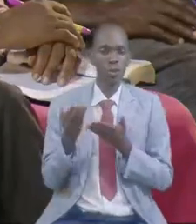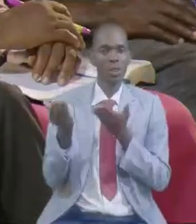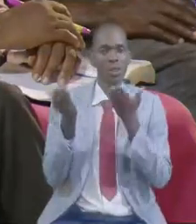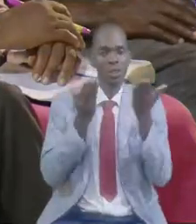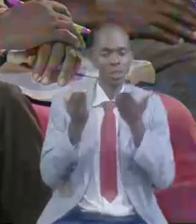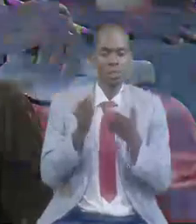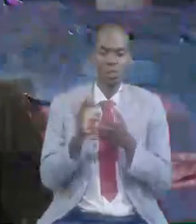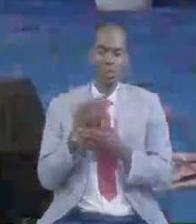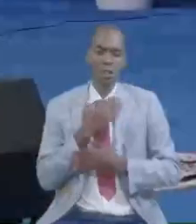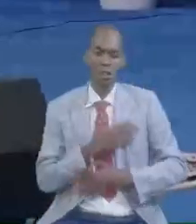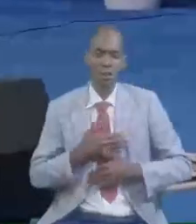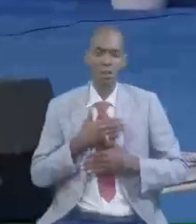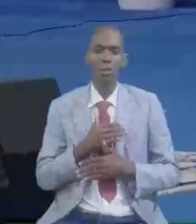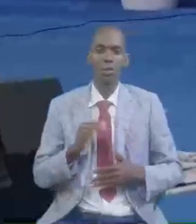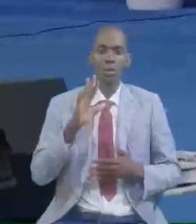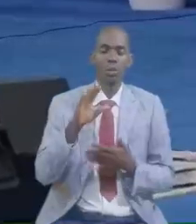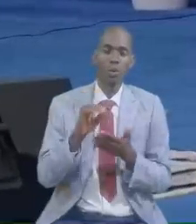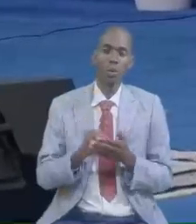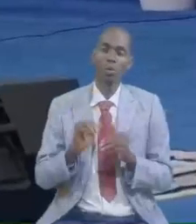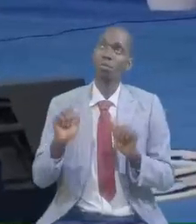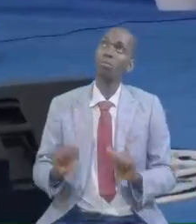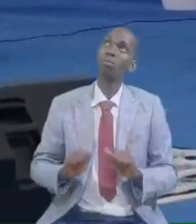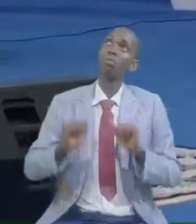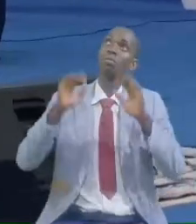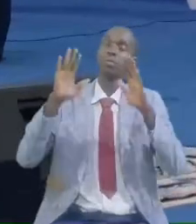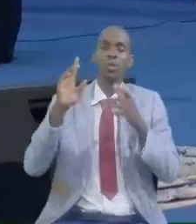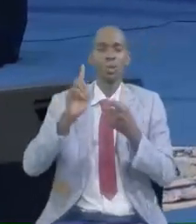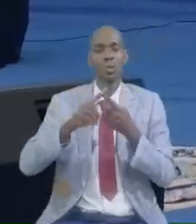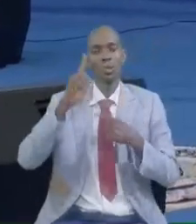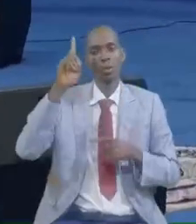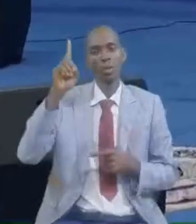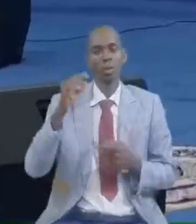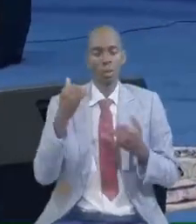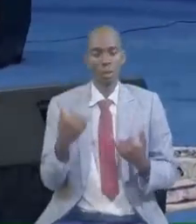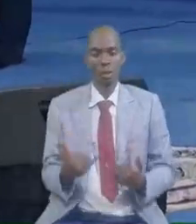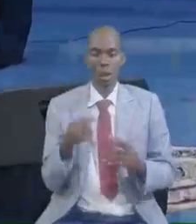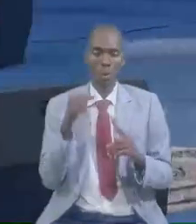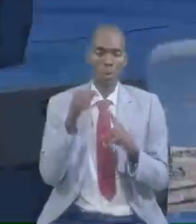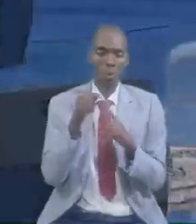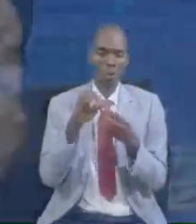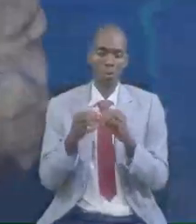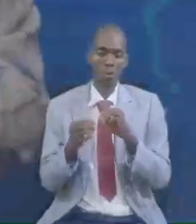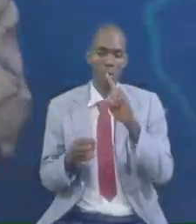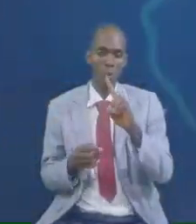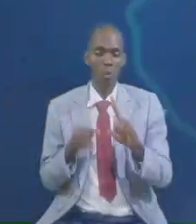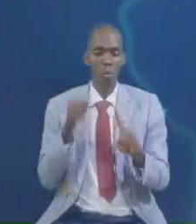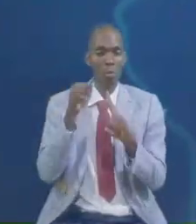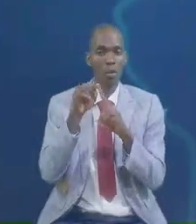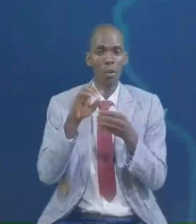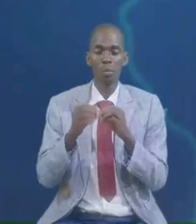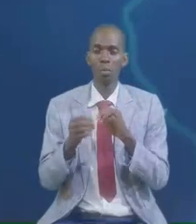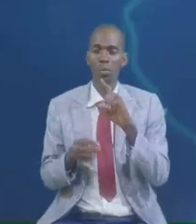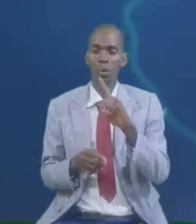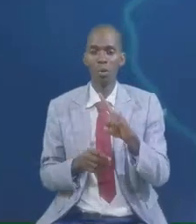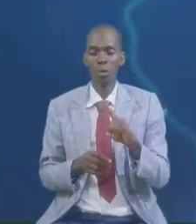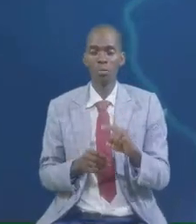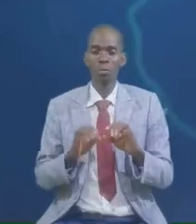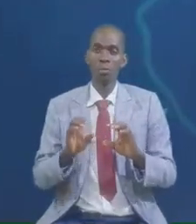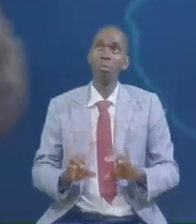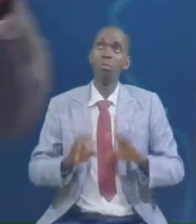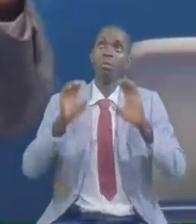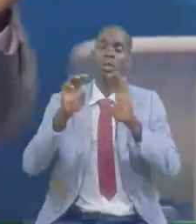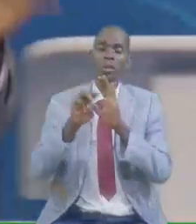service, il jouit de ton engagement envers lui. Revenons maintenant au premier point. Premier point,